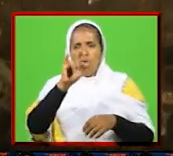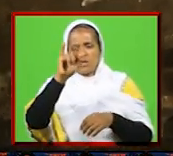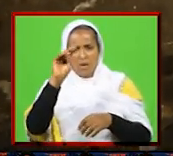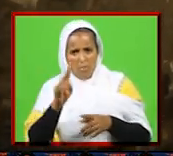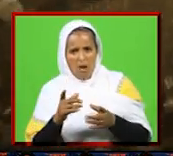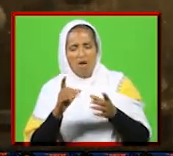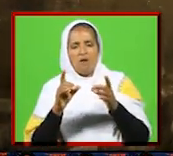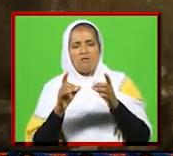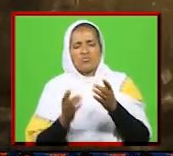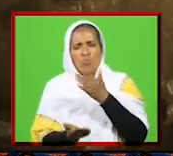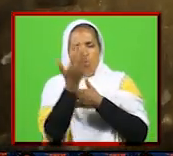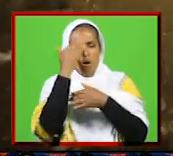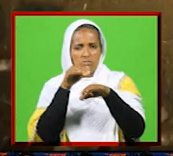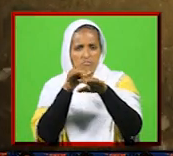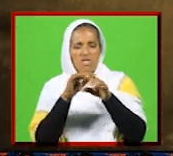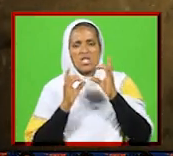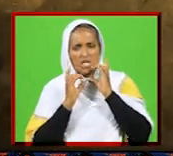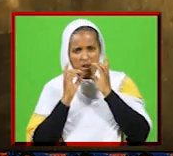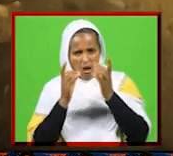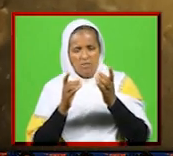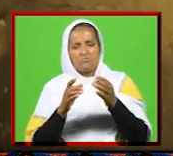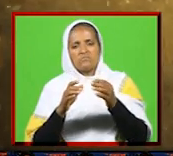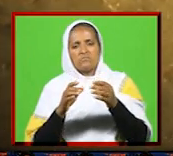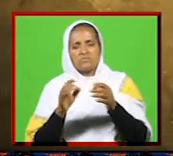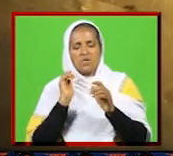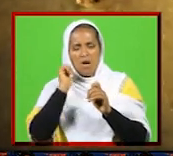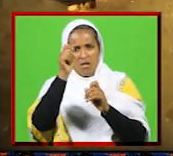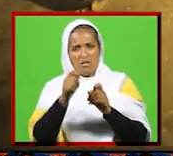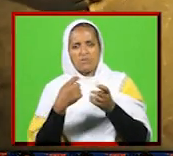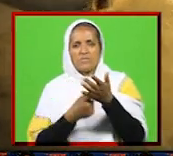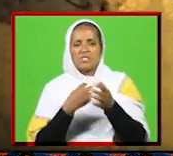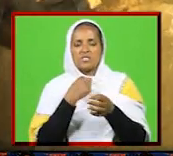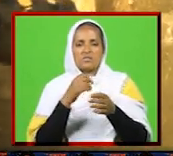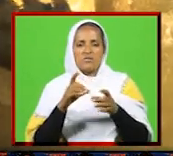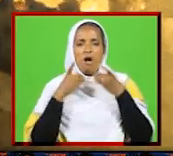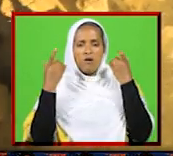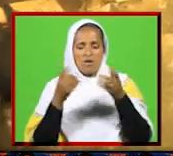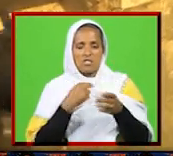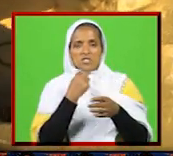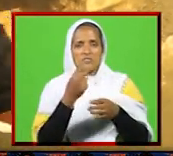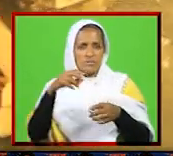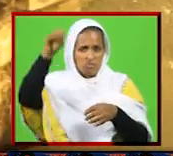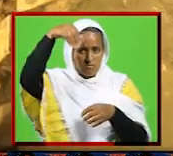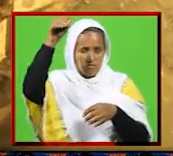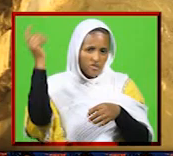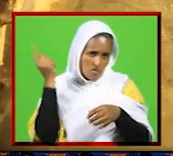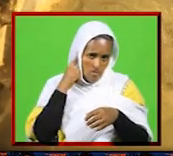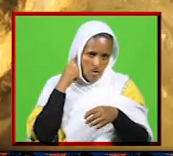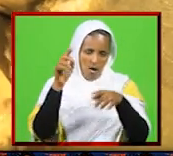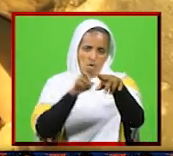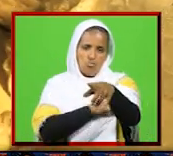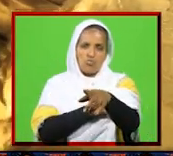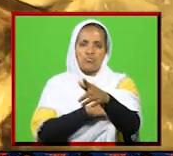ለማህሌት ለዋዜማ ለኪዳን ሰዓታት ለመቆም ካህናት በዚህ ድምጽ ሰምተው